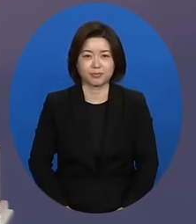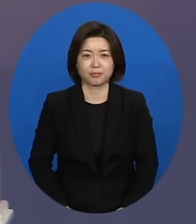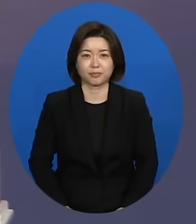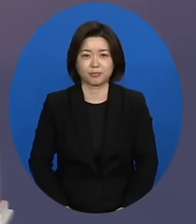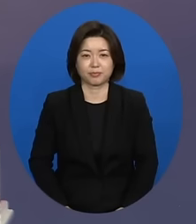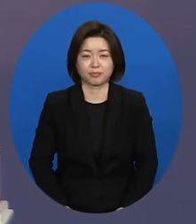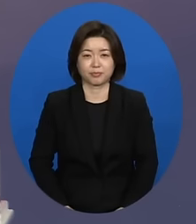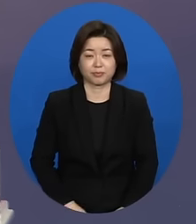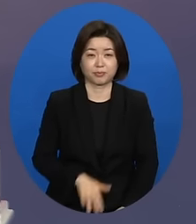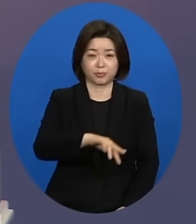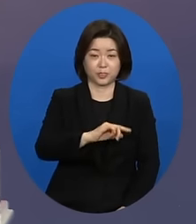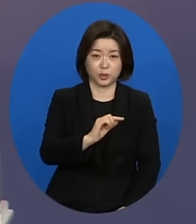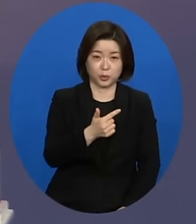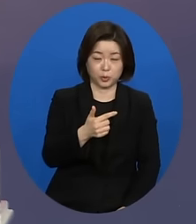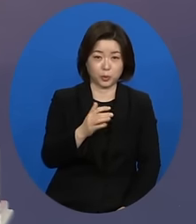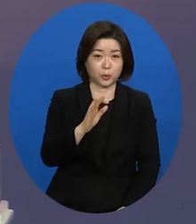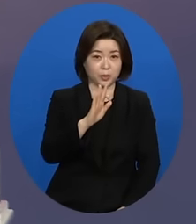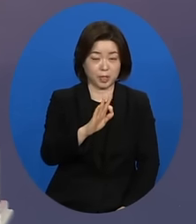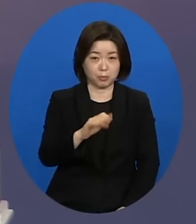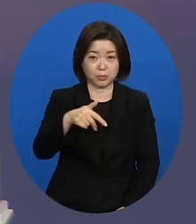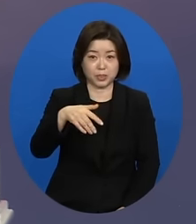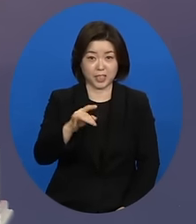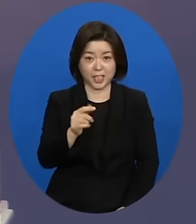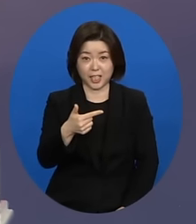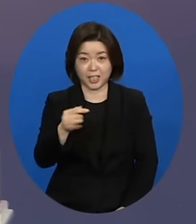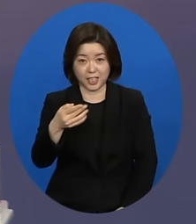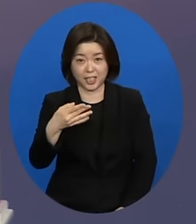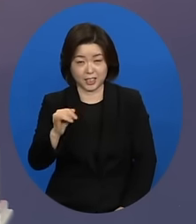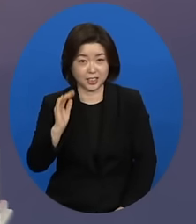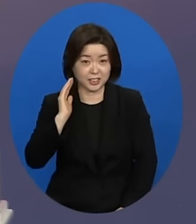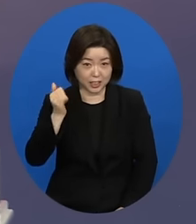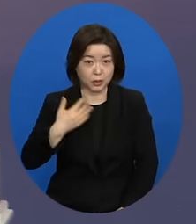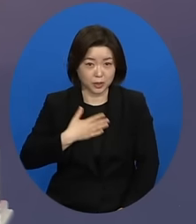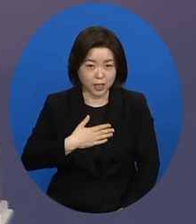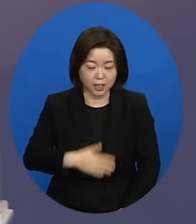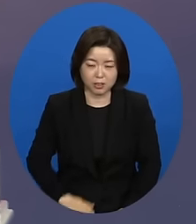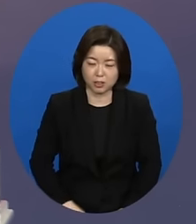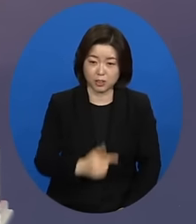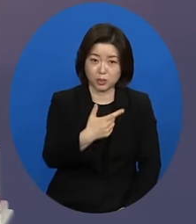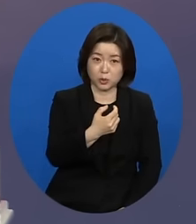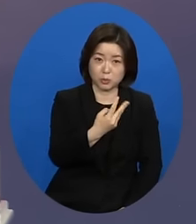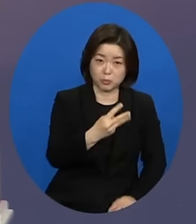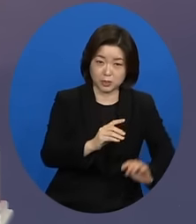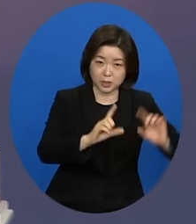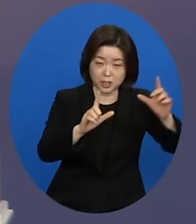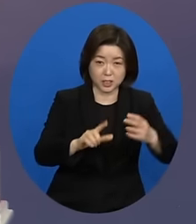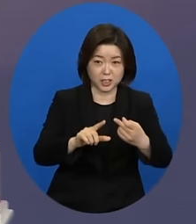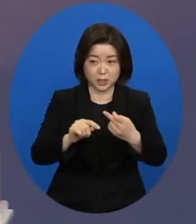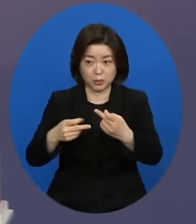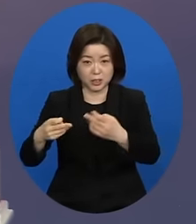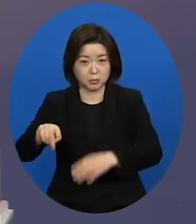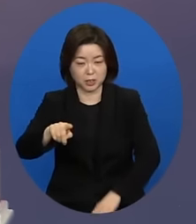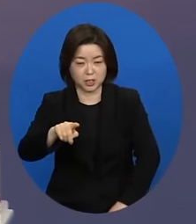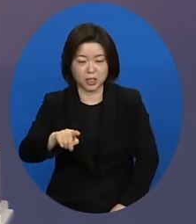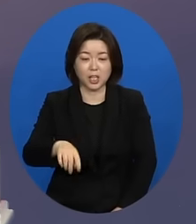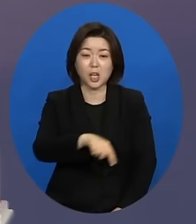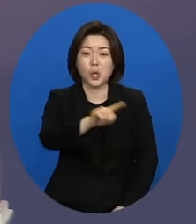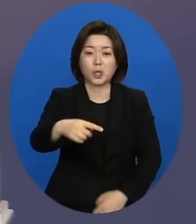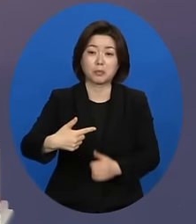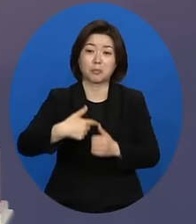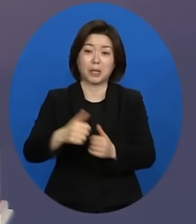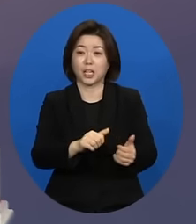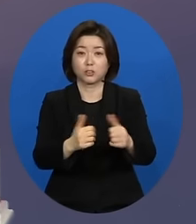존 F. 케네디 알아? 알죠. 63년 11월 22일 날 댈러스 텍사스에서